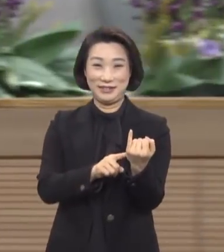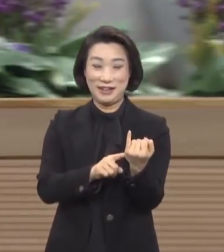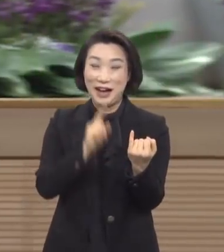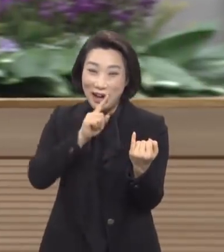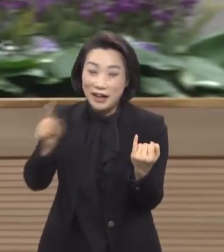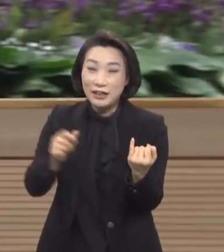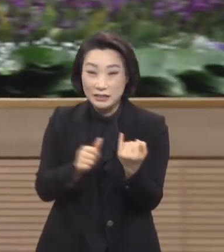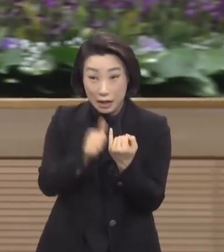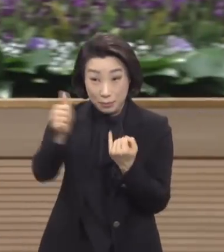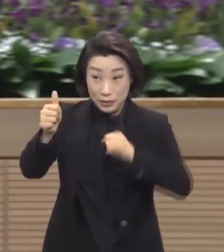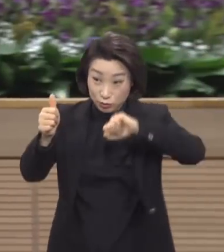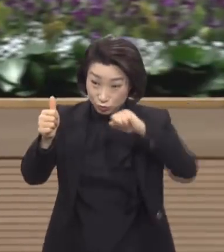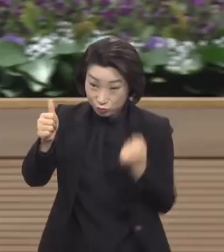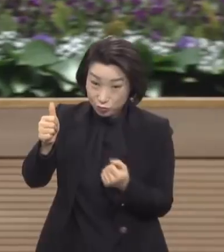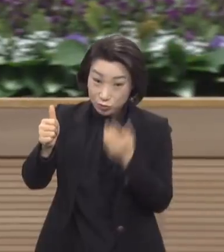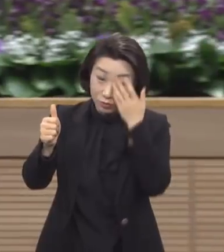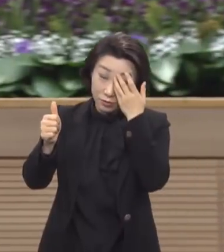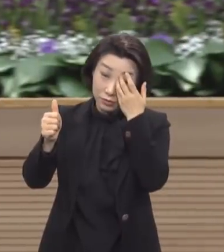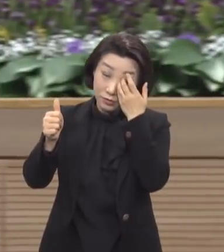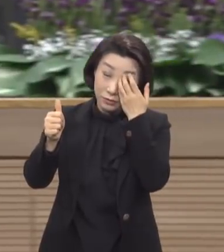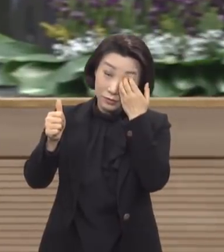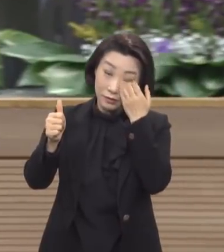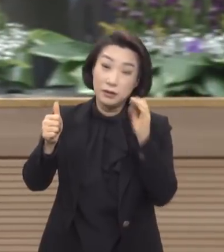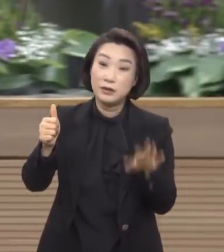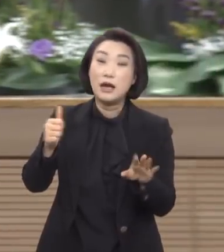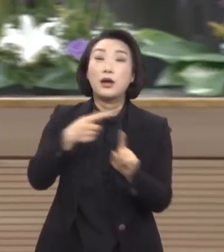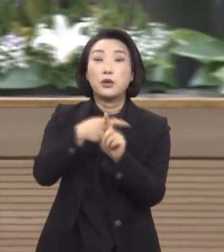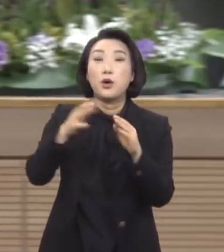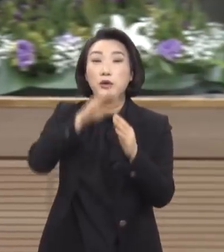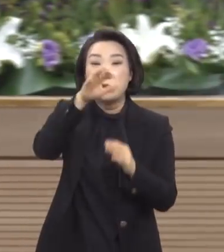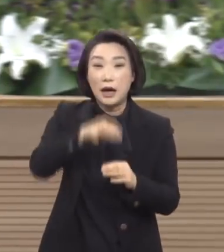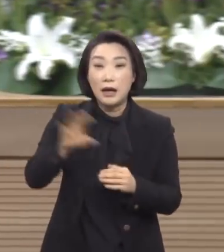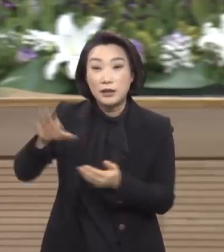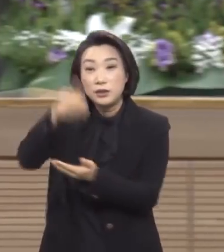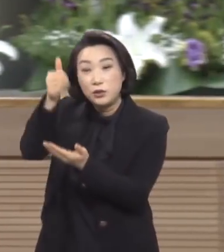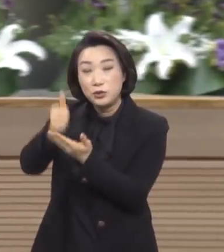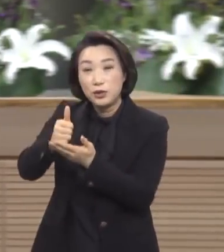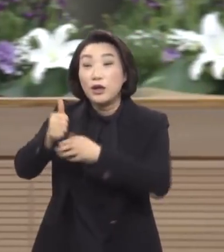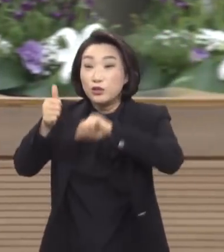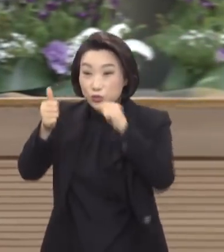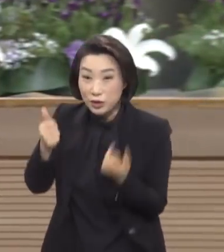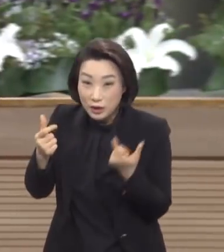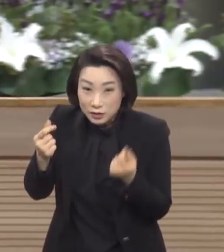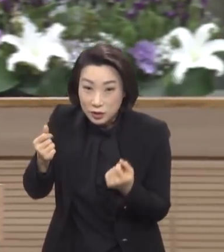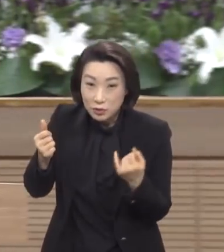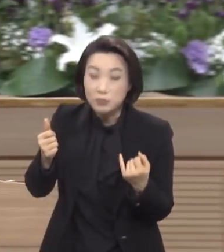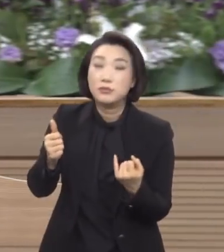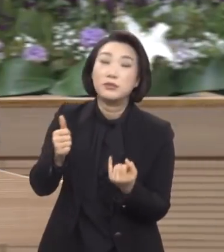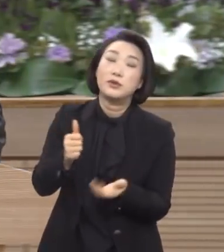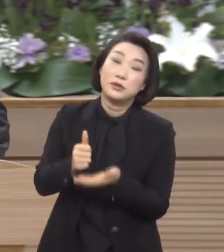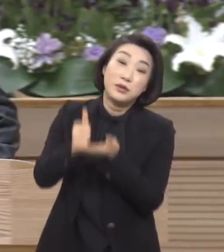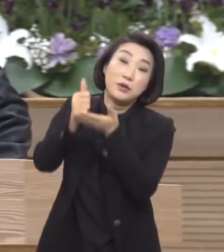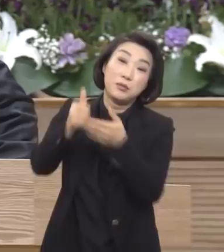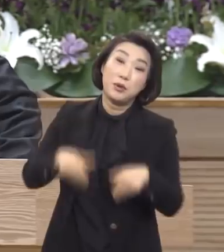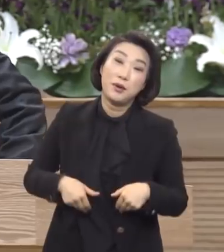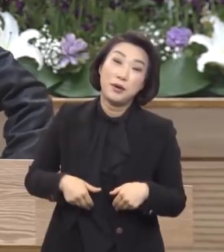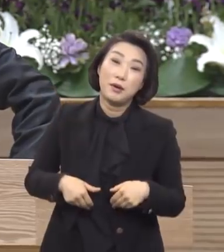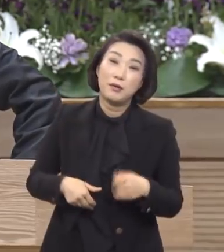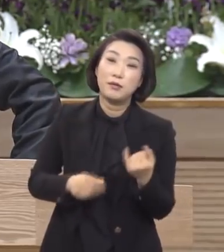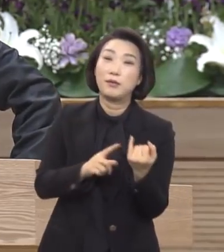남편에게 복종하기를 교회가 그리스도에게 아뜻하라. 안